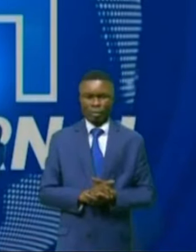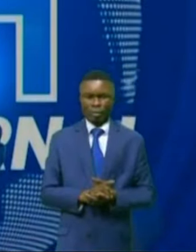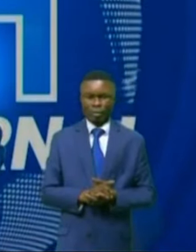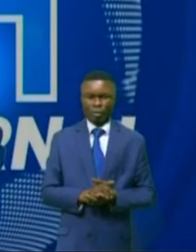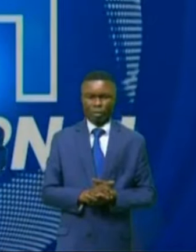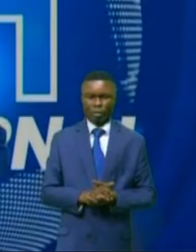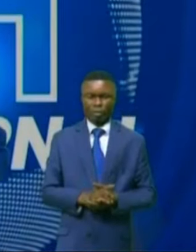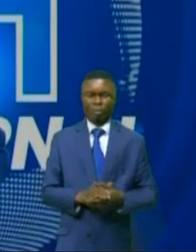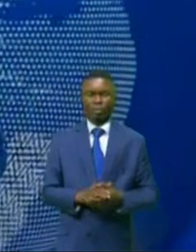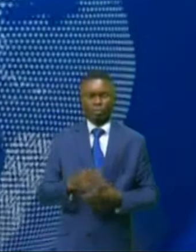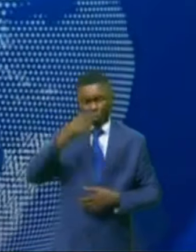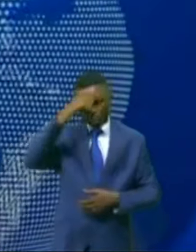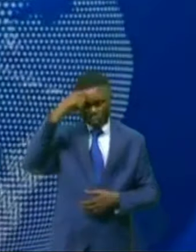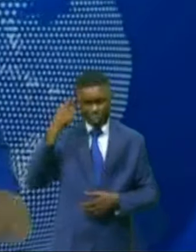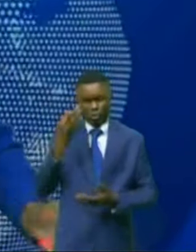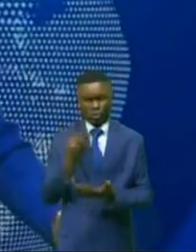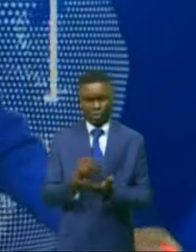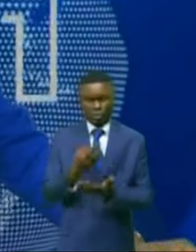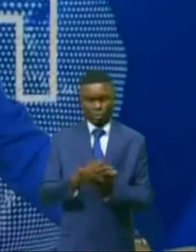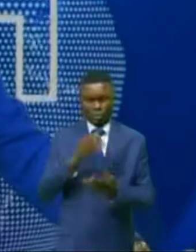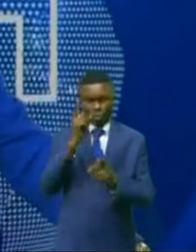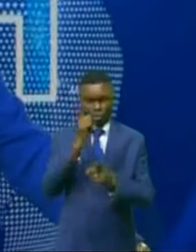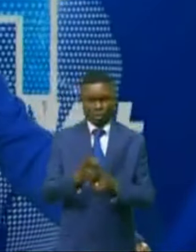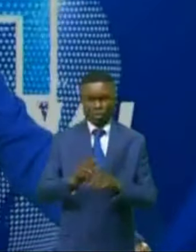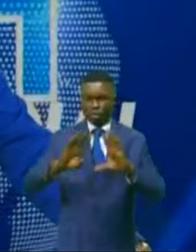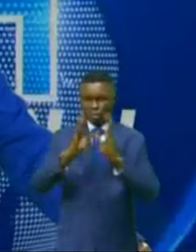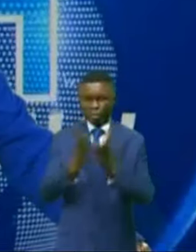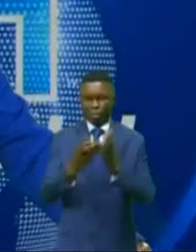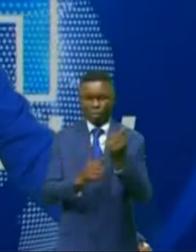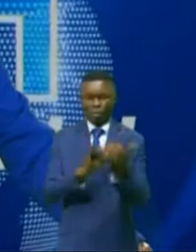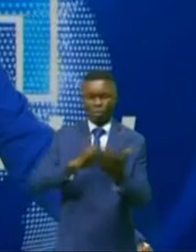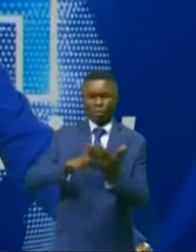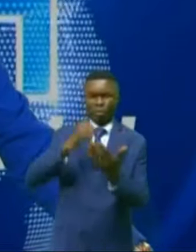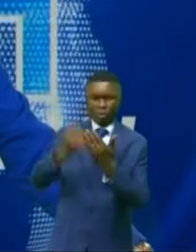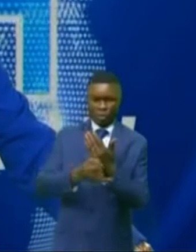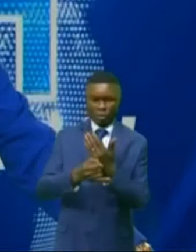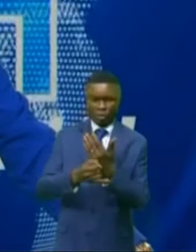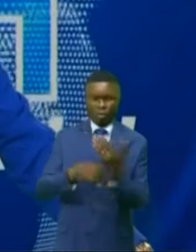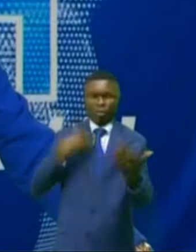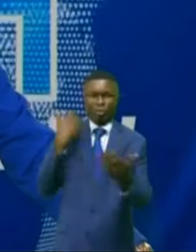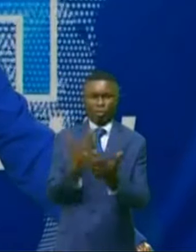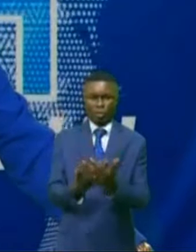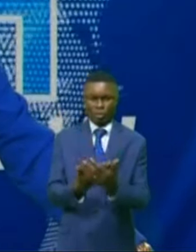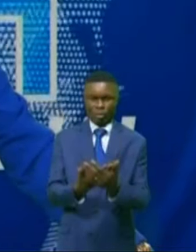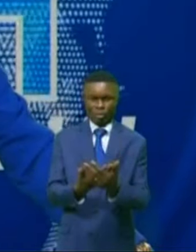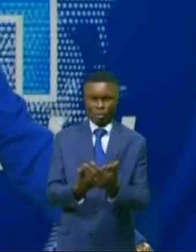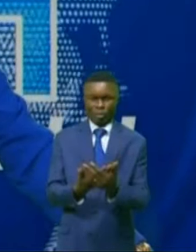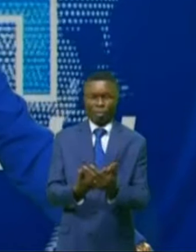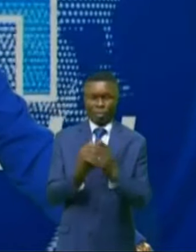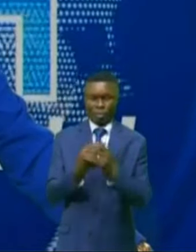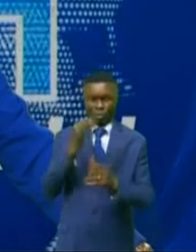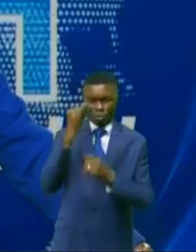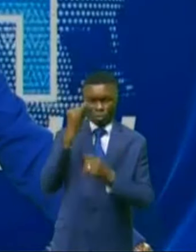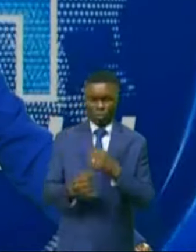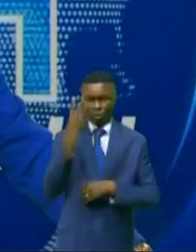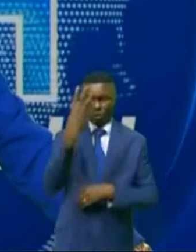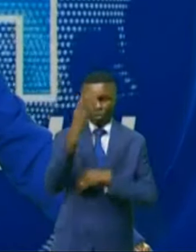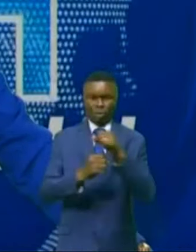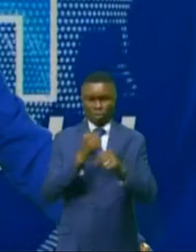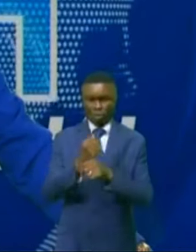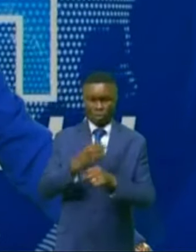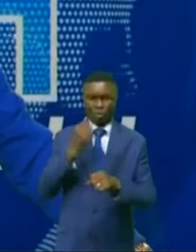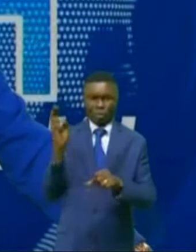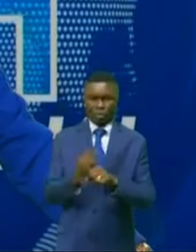L'inclusion financière est effective pour tous les bénéficiaires du projet qui est arrivé à son terme après 4 ans de mise en